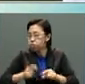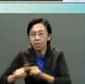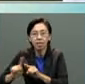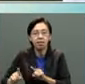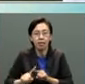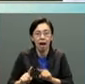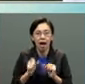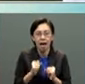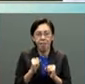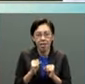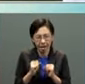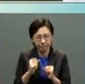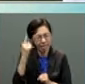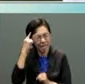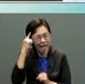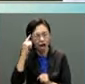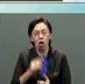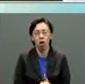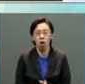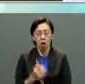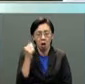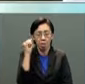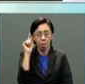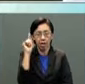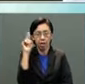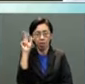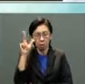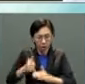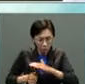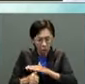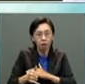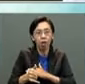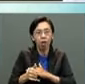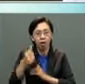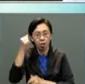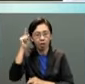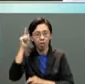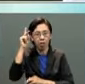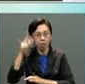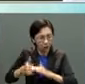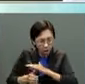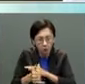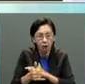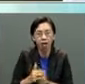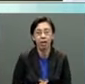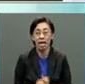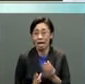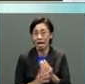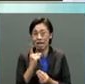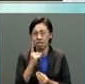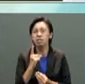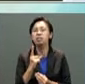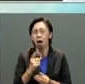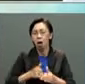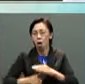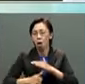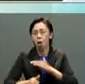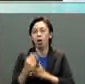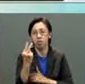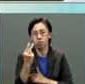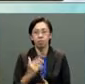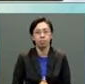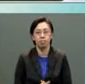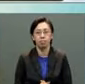ให้เหลือเพียง3วันต่อครั้งหนึ่งนะครับนั่นหมายความว่าก็อาทิตย์หนึ่งให้ออกได้แค่2ครั้งนะ